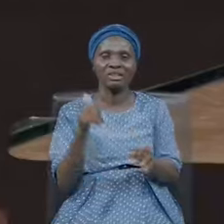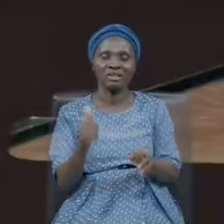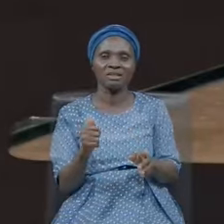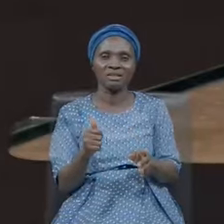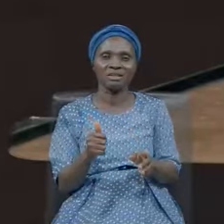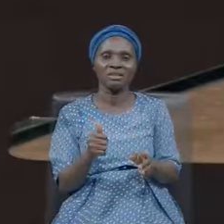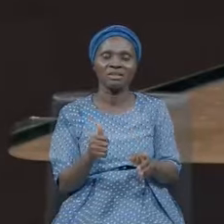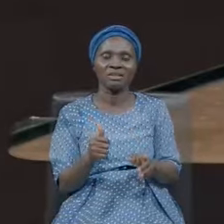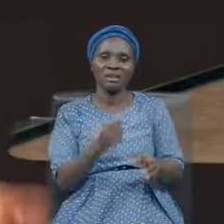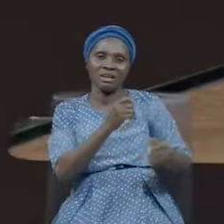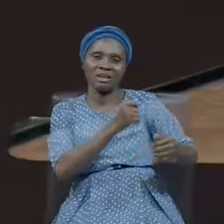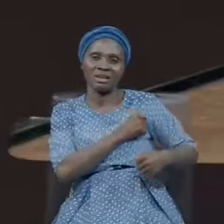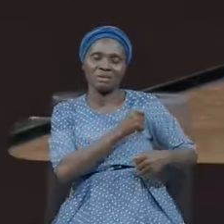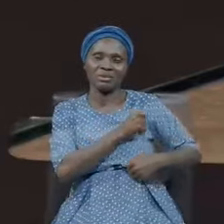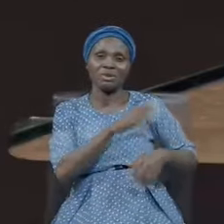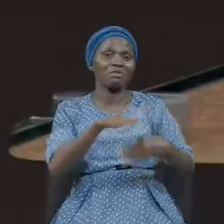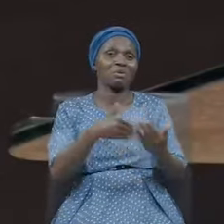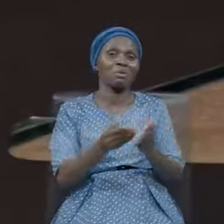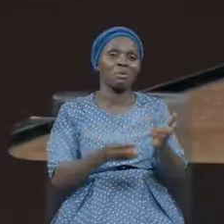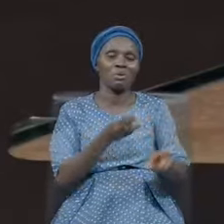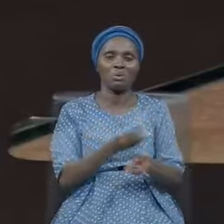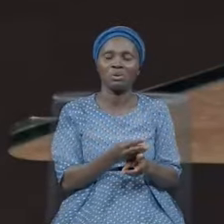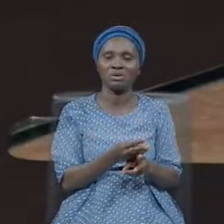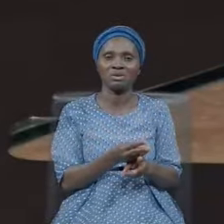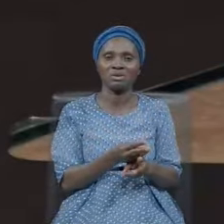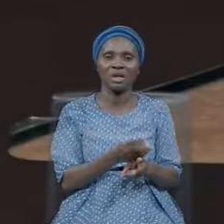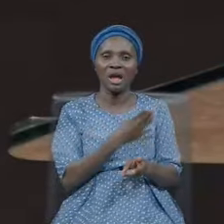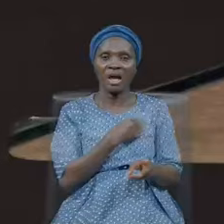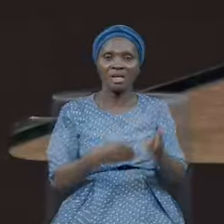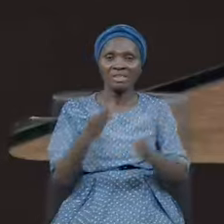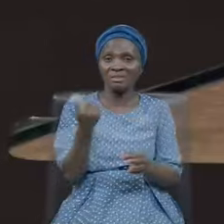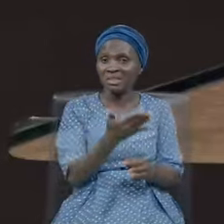un capitaine militant du monde entier. Et